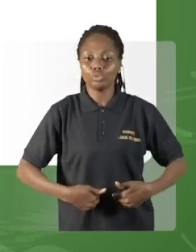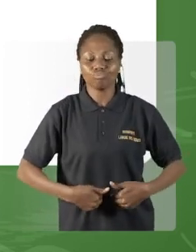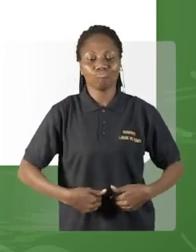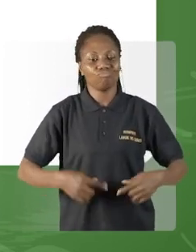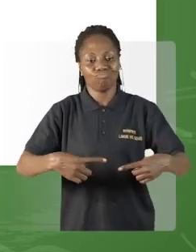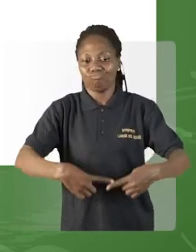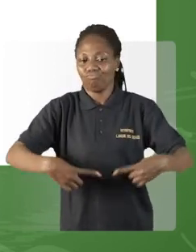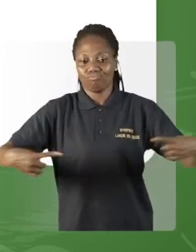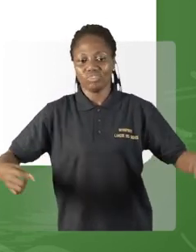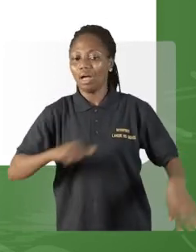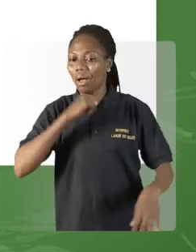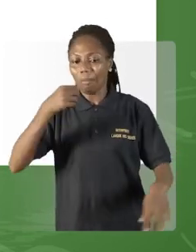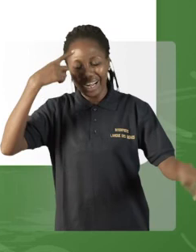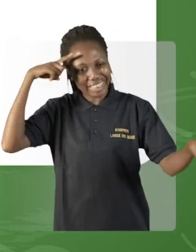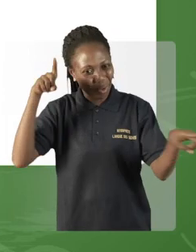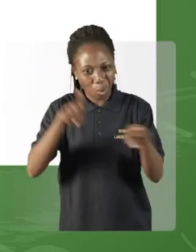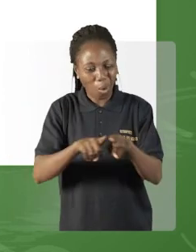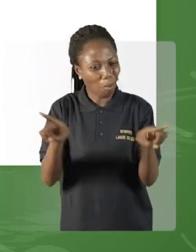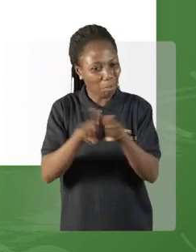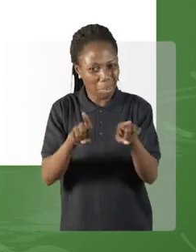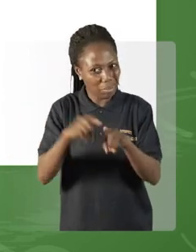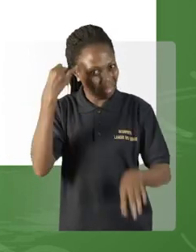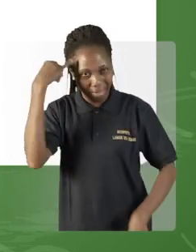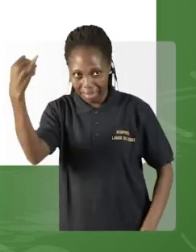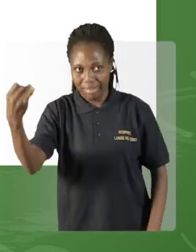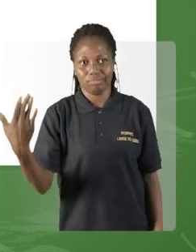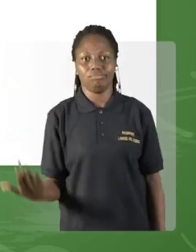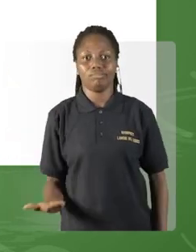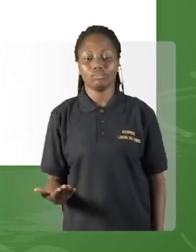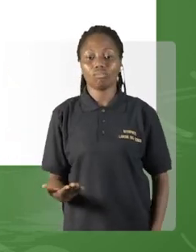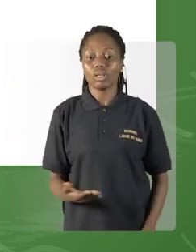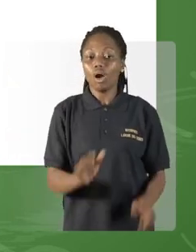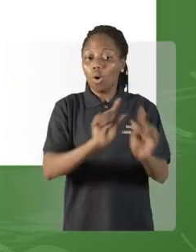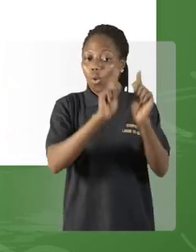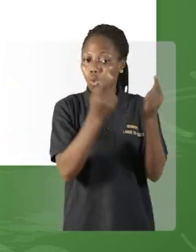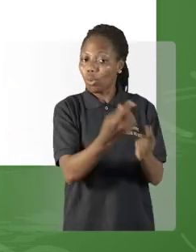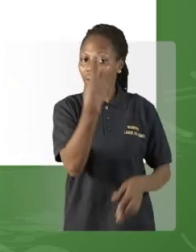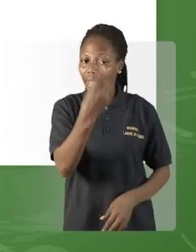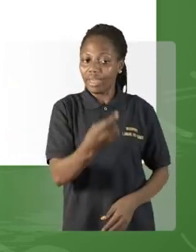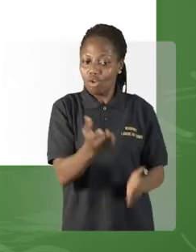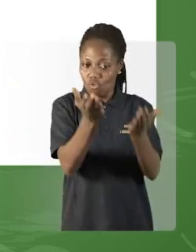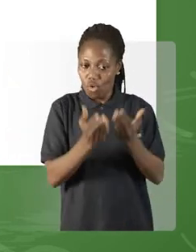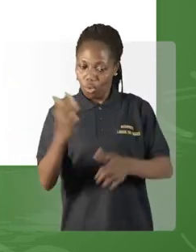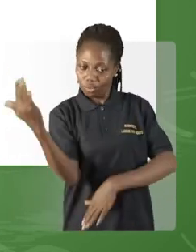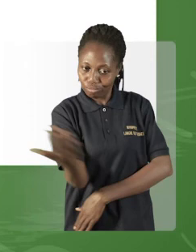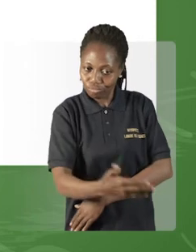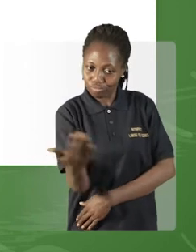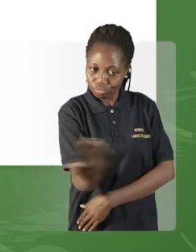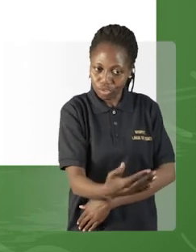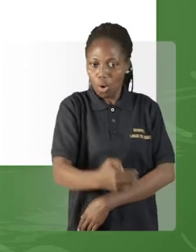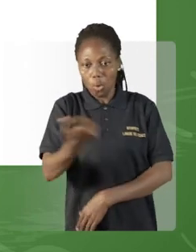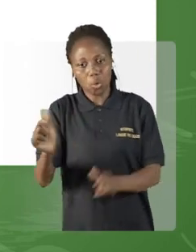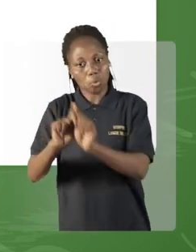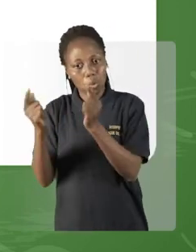jeunes sur le mode de défrichage d'une parcelle de terre.